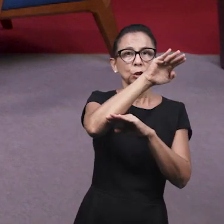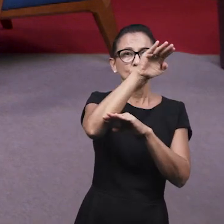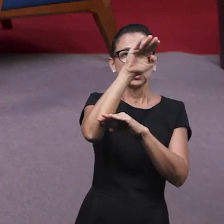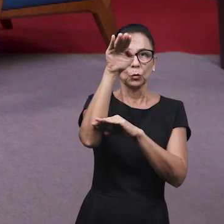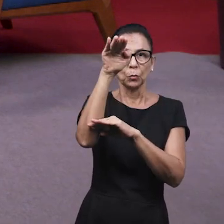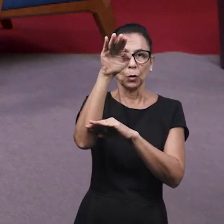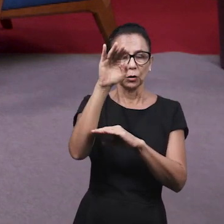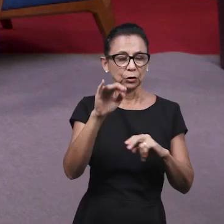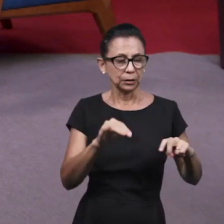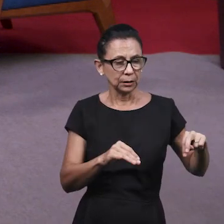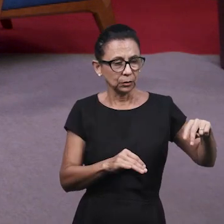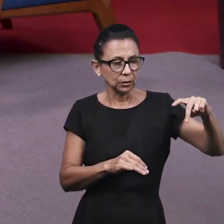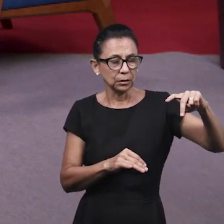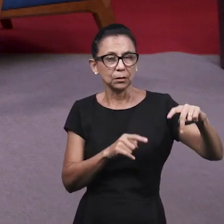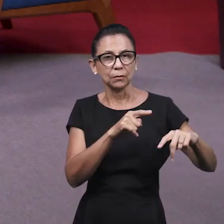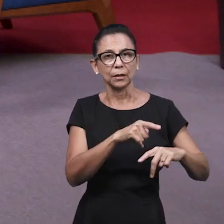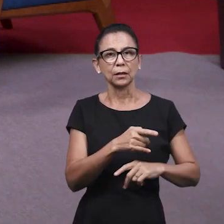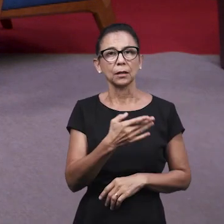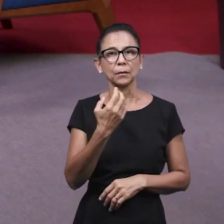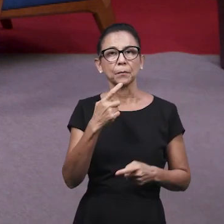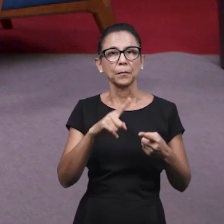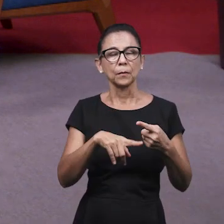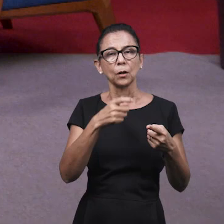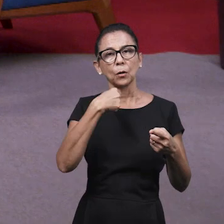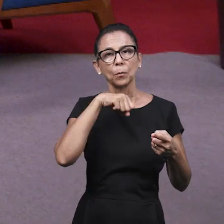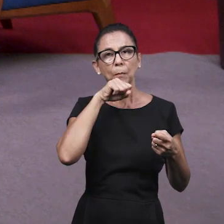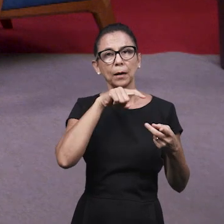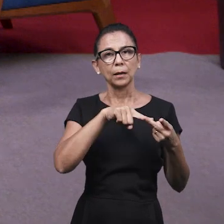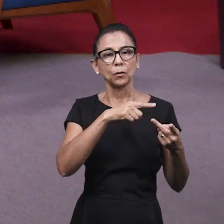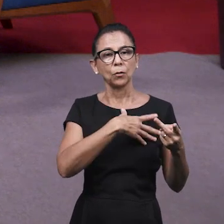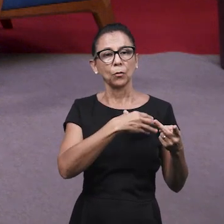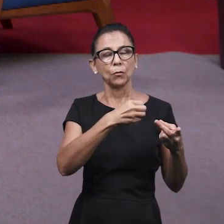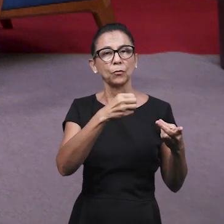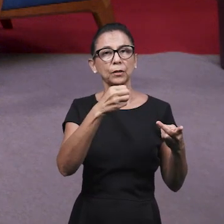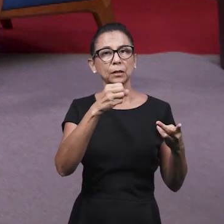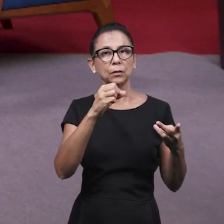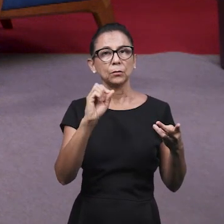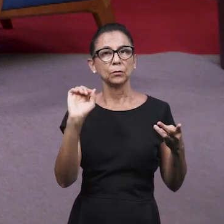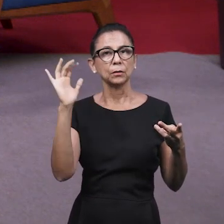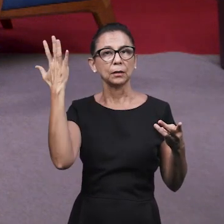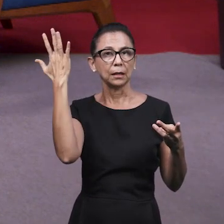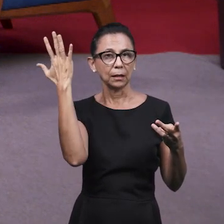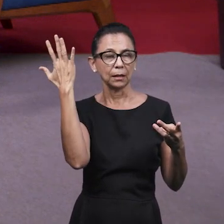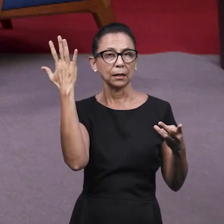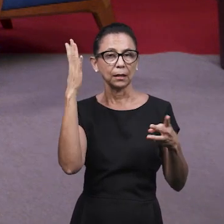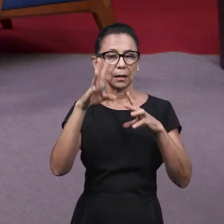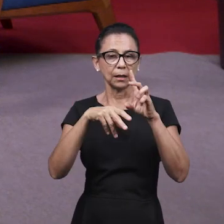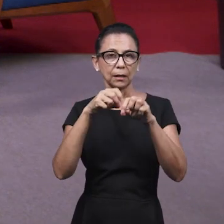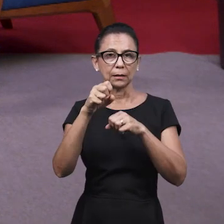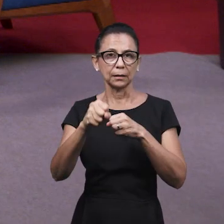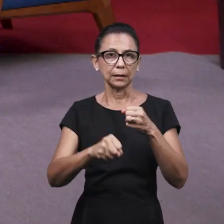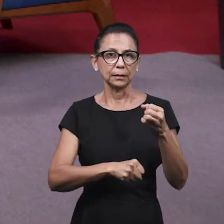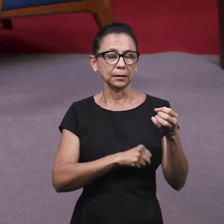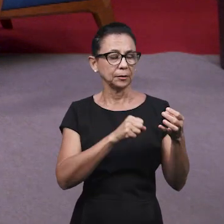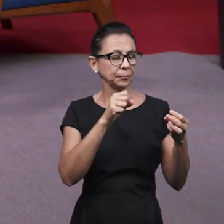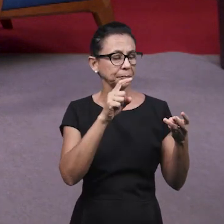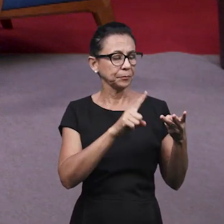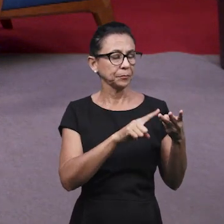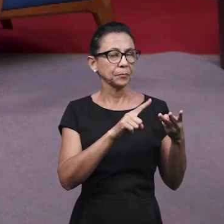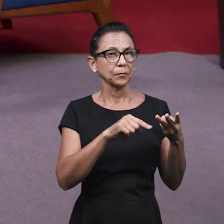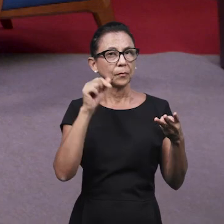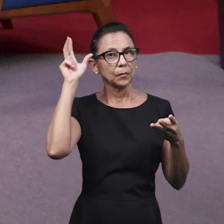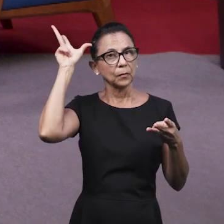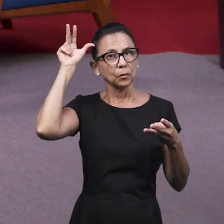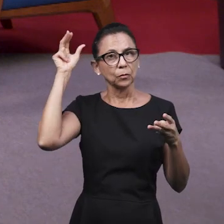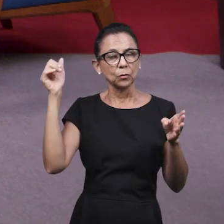le bois, la jument avec la charge et les deux messieurs. Mais,